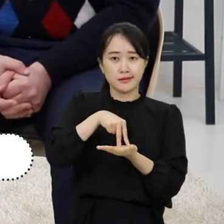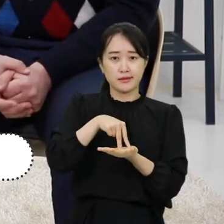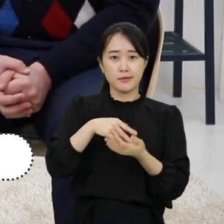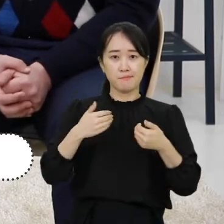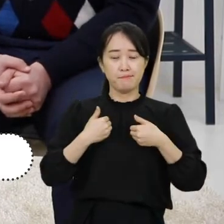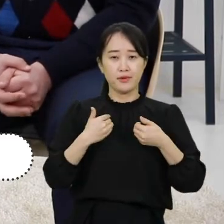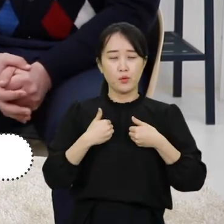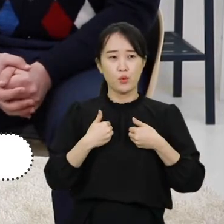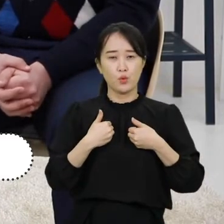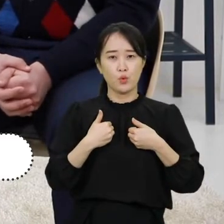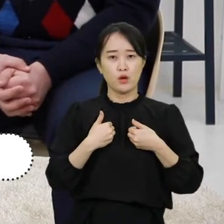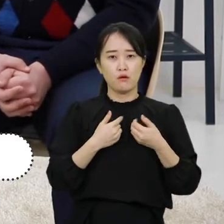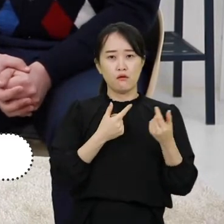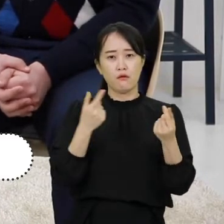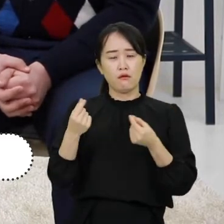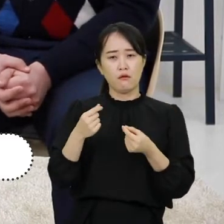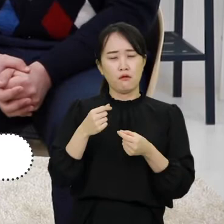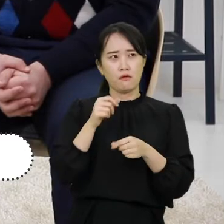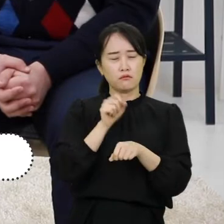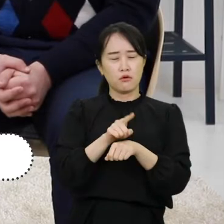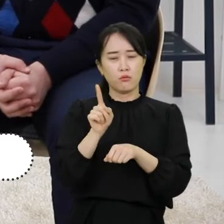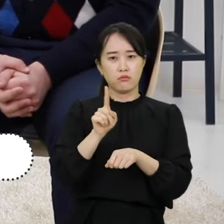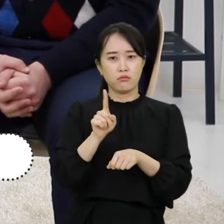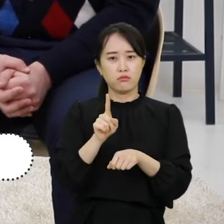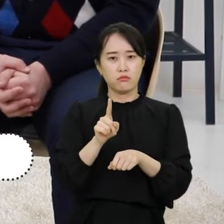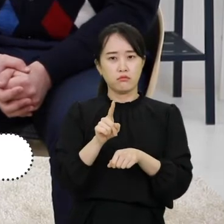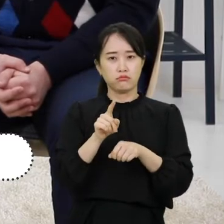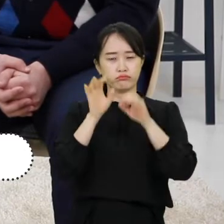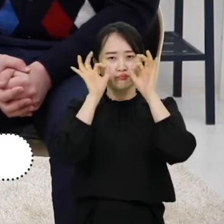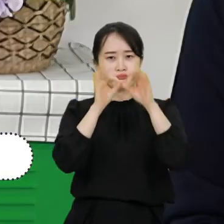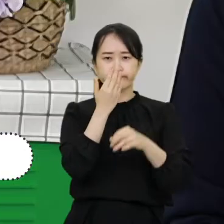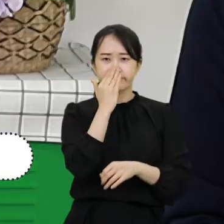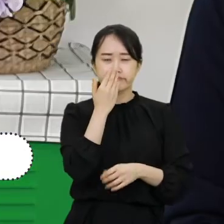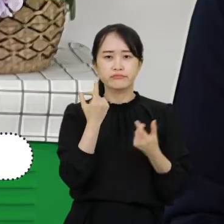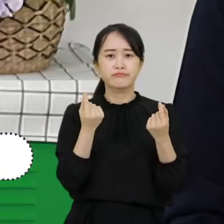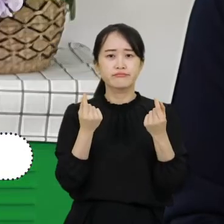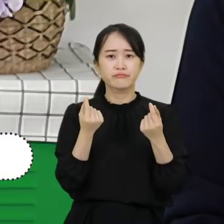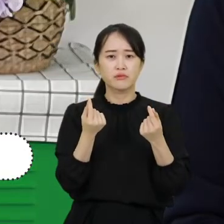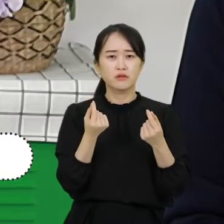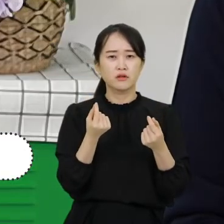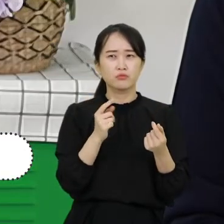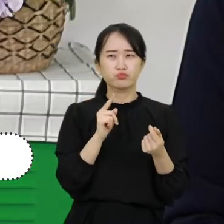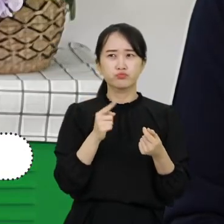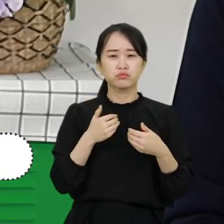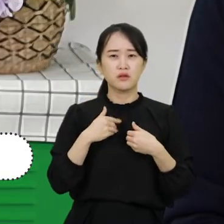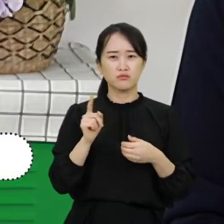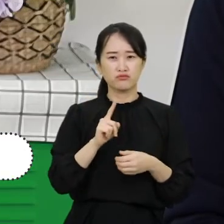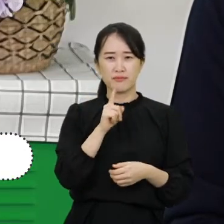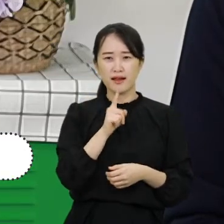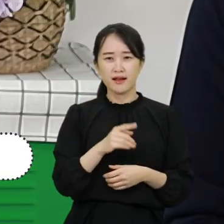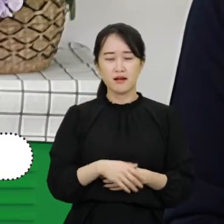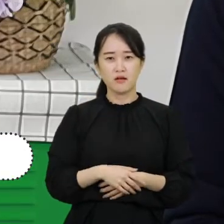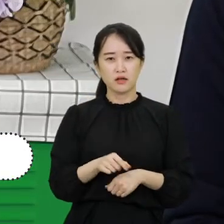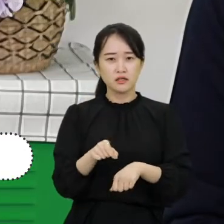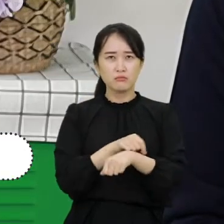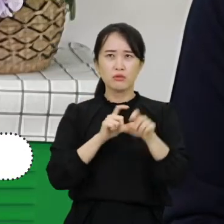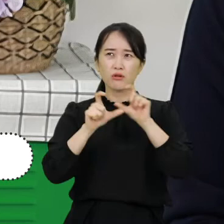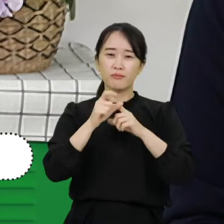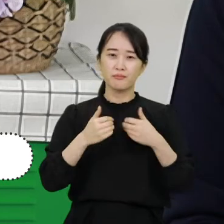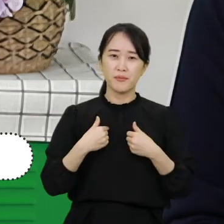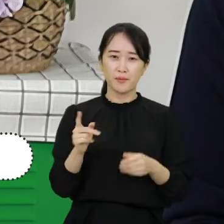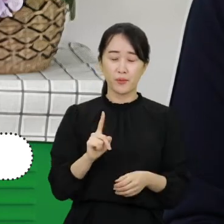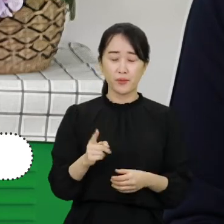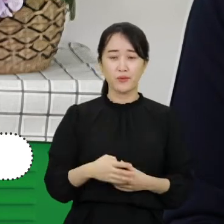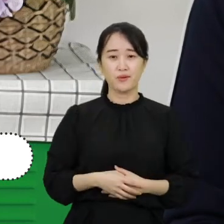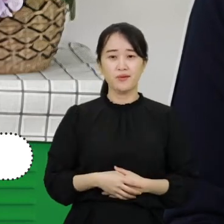하는 일관성이라는 게 뭔지 대체 이게 보시는 분들은 무슨 의미인지 모를 거예요. 무슨 일관성이 필요하다는 거야? 뭐가 특별히 더 필요해? 약간